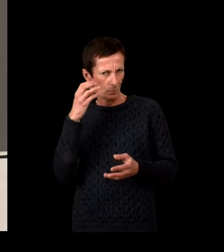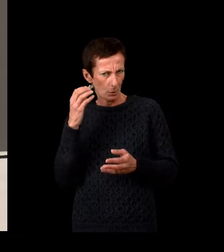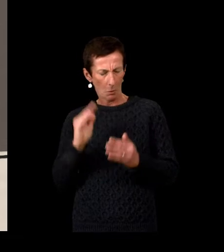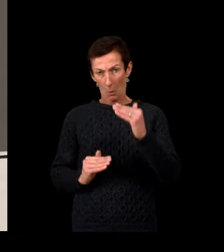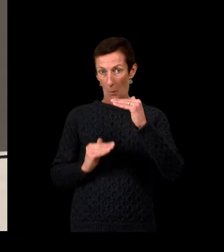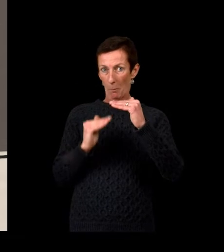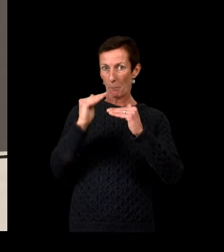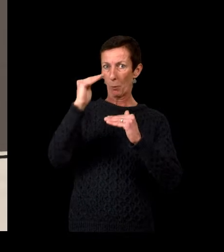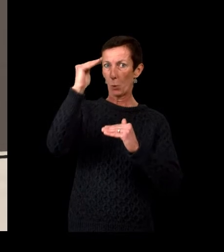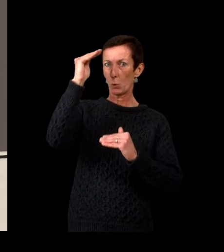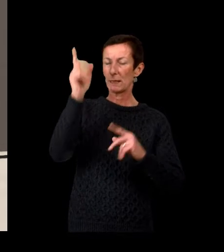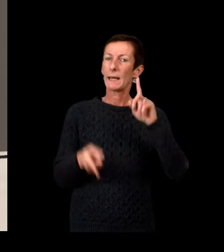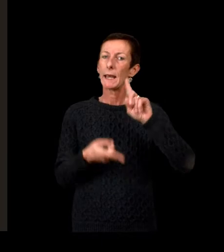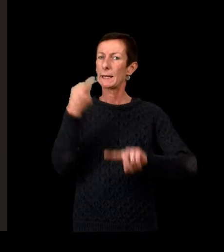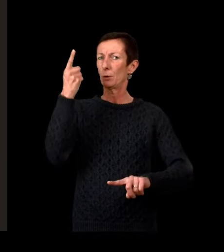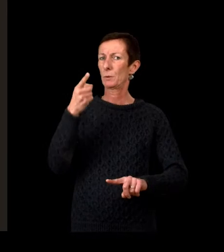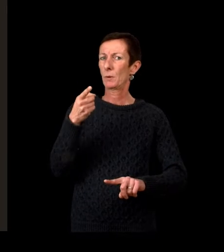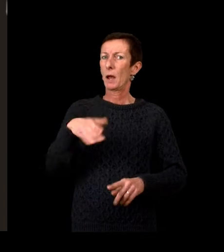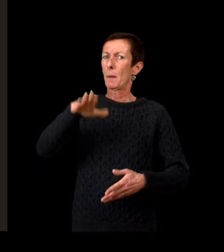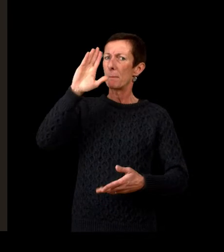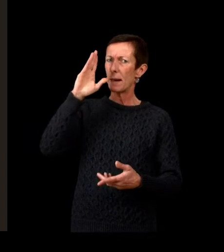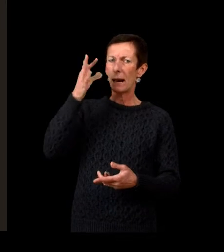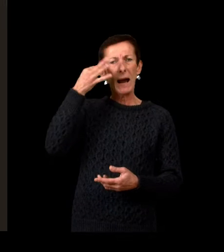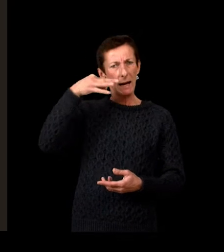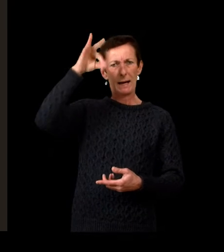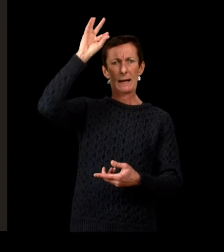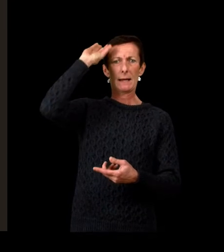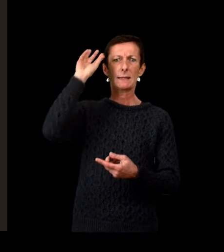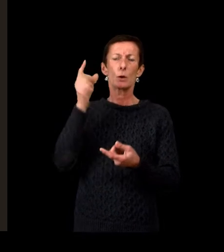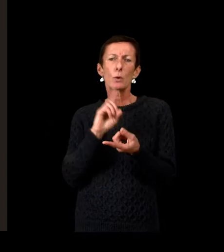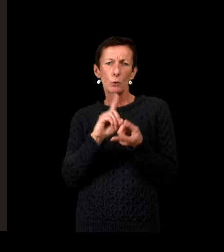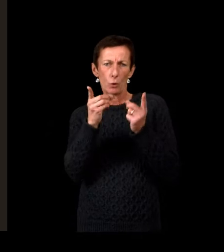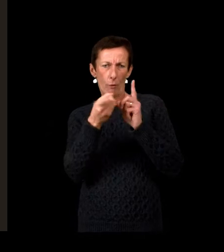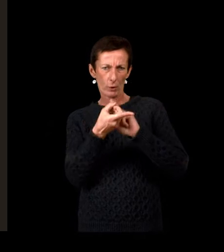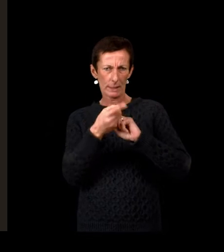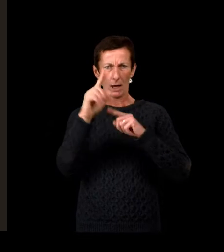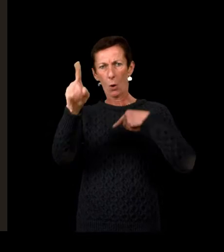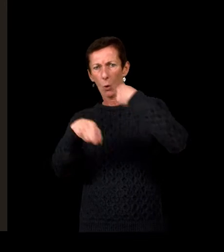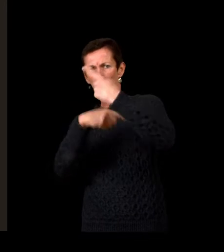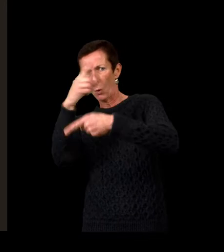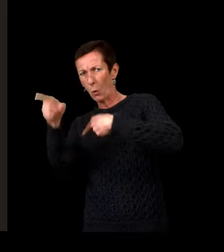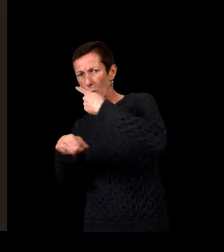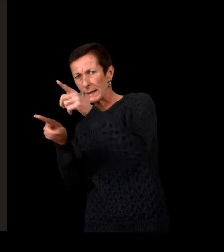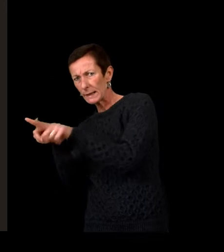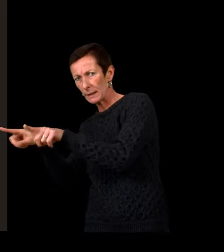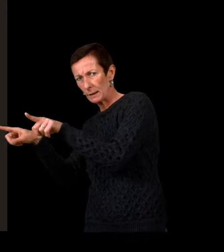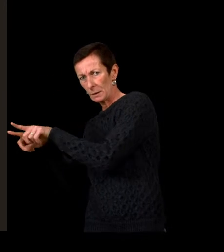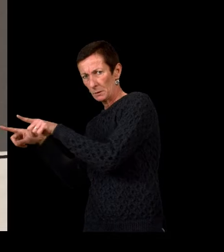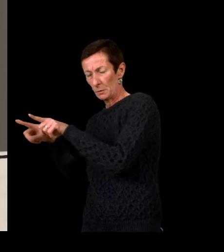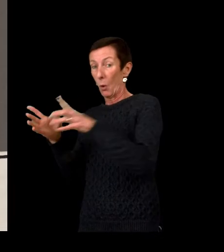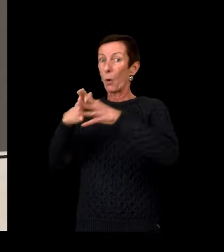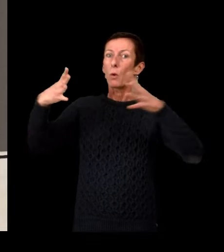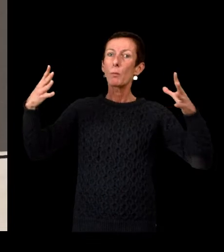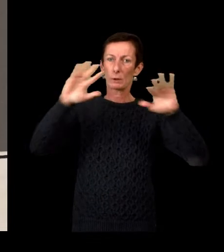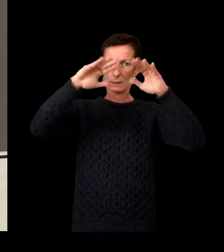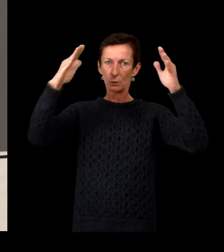poussée aiguë, mais les risques sont grands d'un passage à chronicité. Ceci signifie donc une majoration du volume. Il se trompe, c'est pas possible.